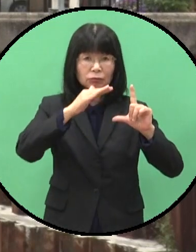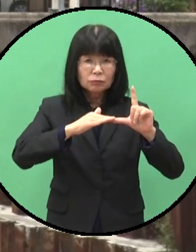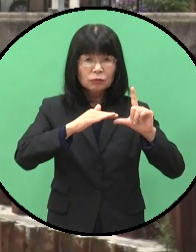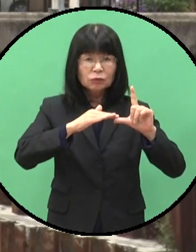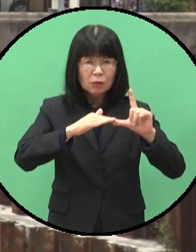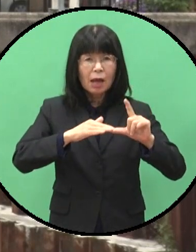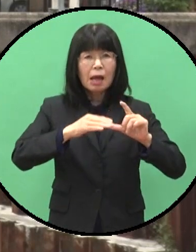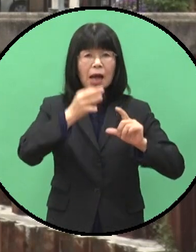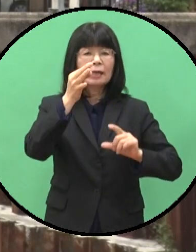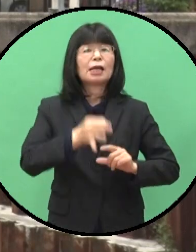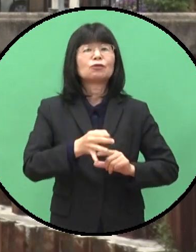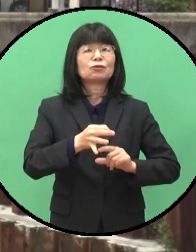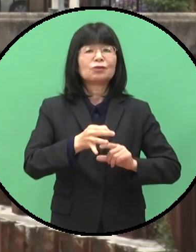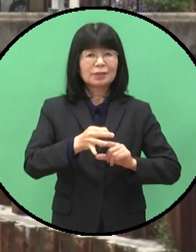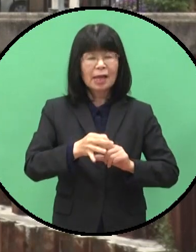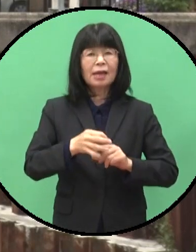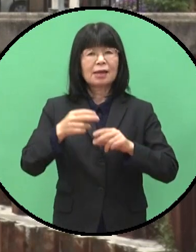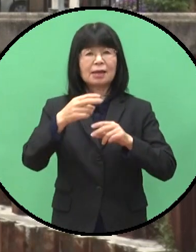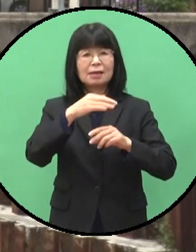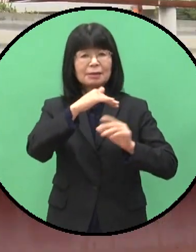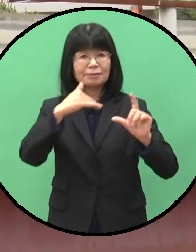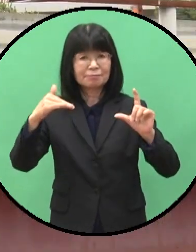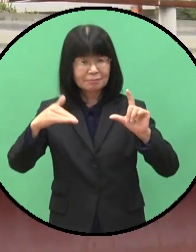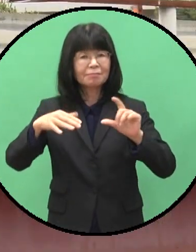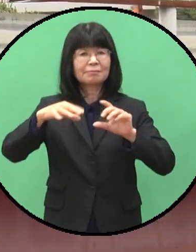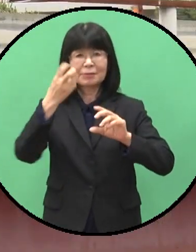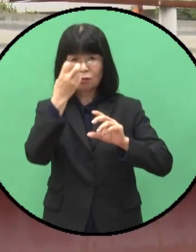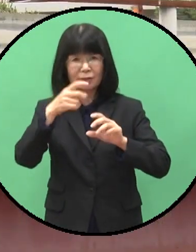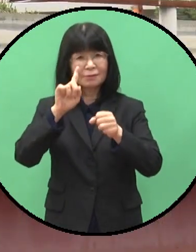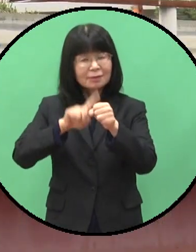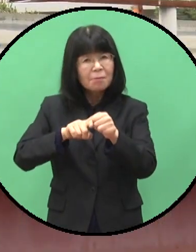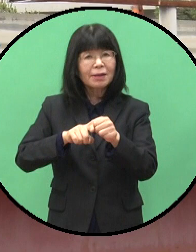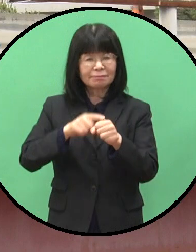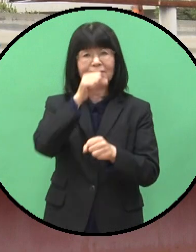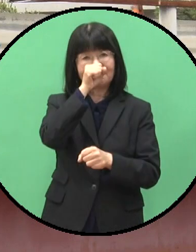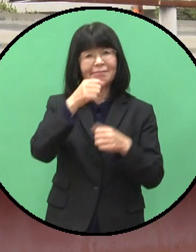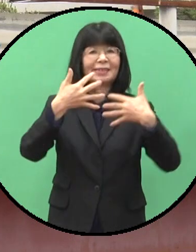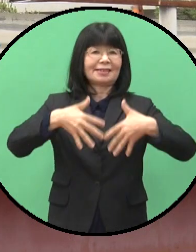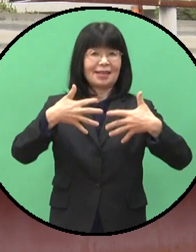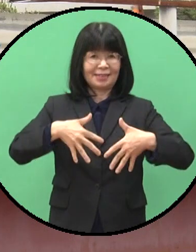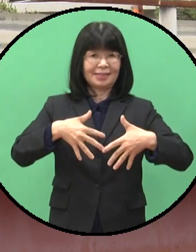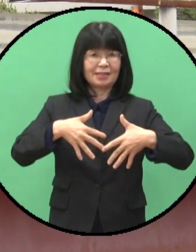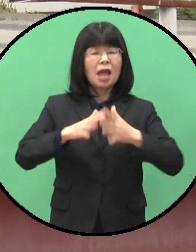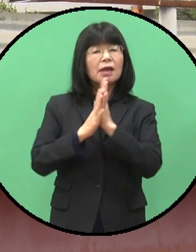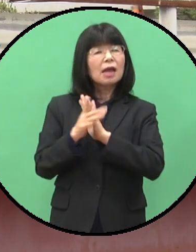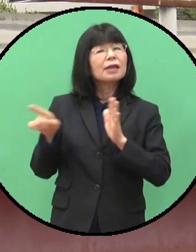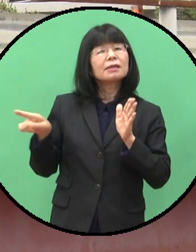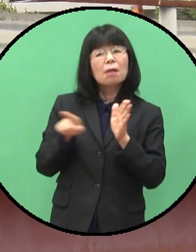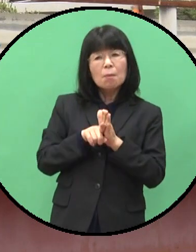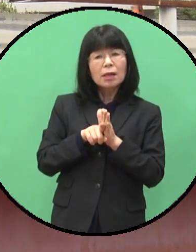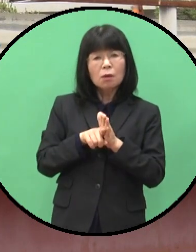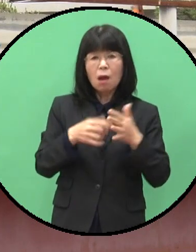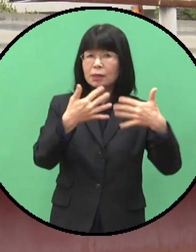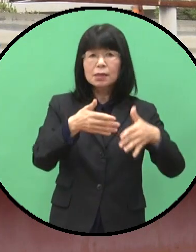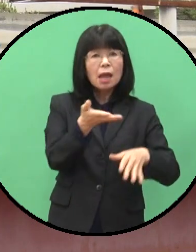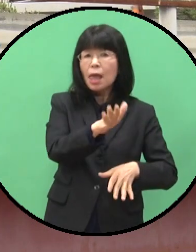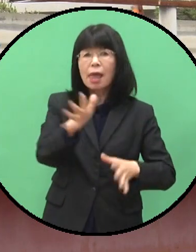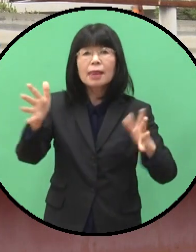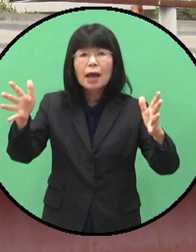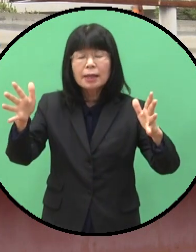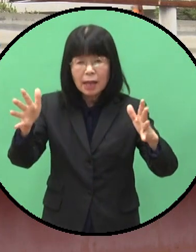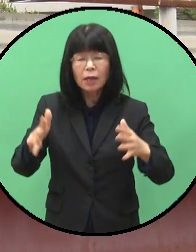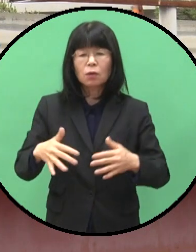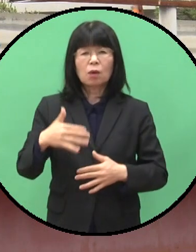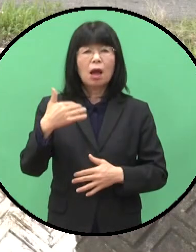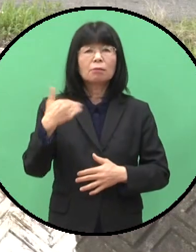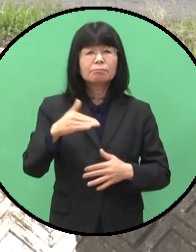水時の観測に特化した水位計です。県ではこれまで水位計がなかった河川やきめ細やかな